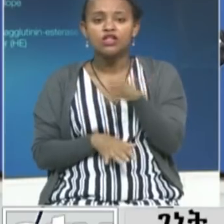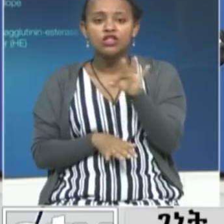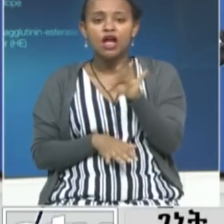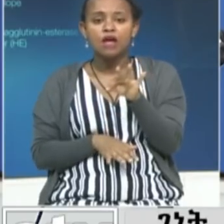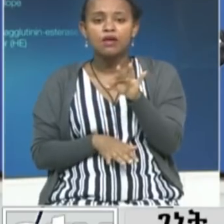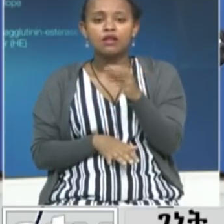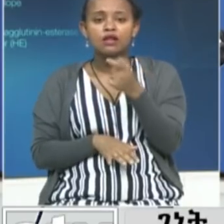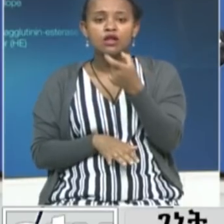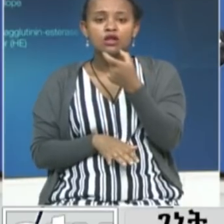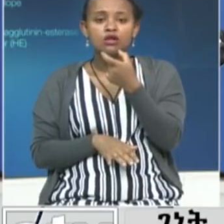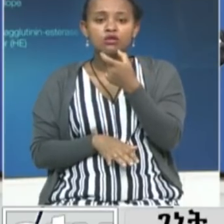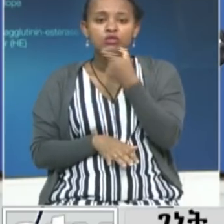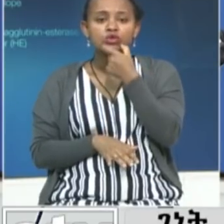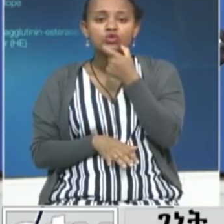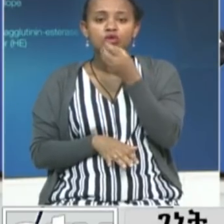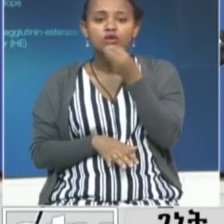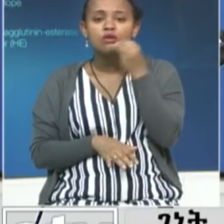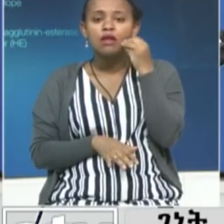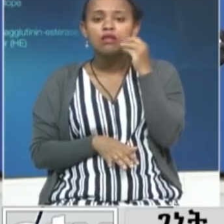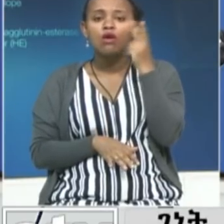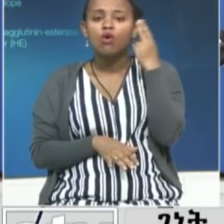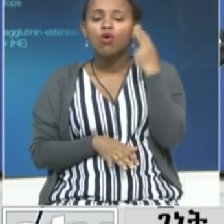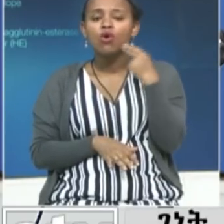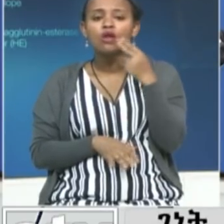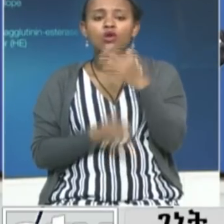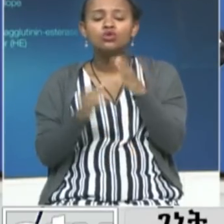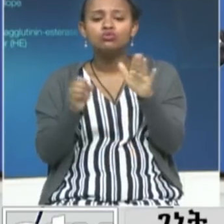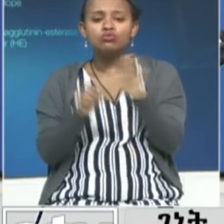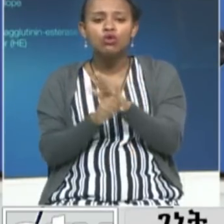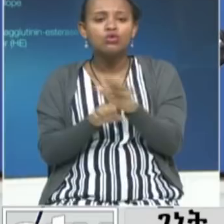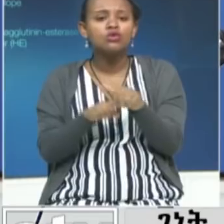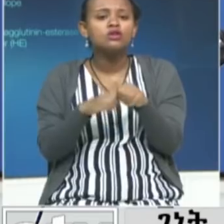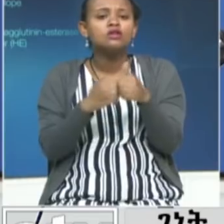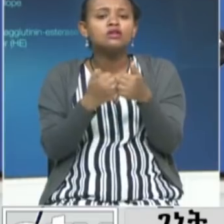ቤት፣ ሆቴሎች ሁሉ ይሄ በሙሉ